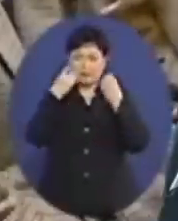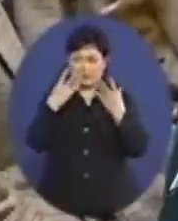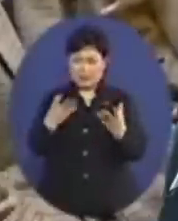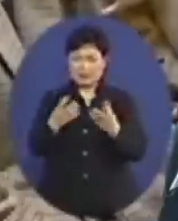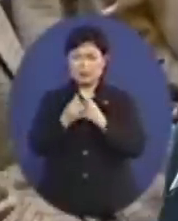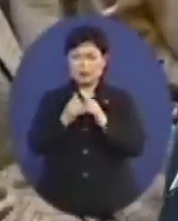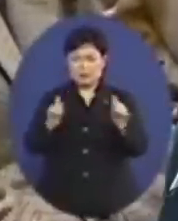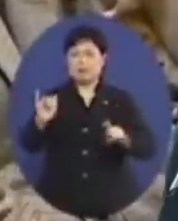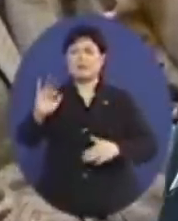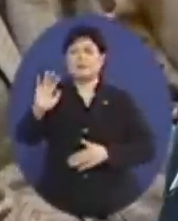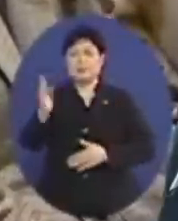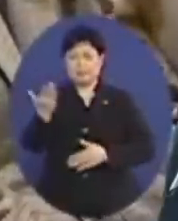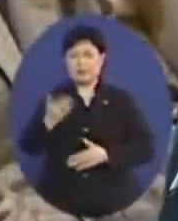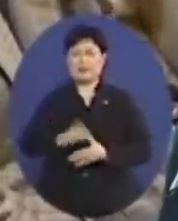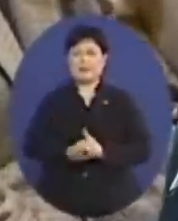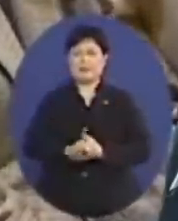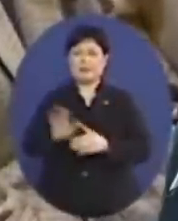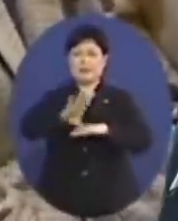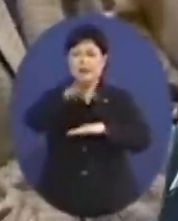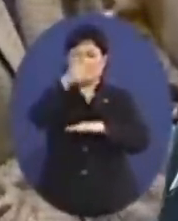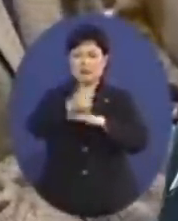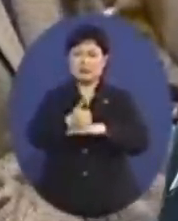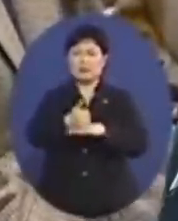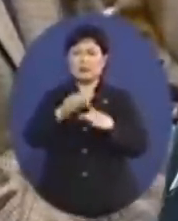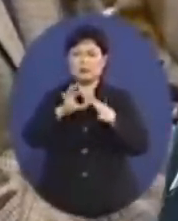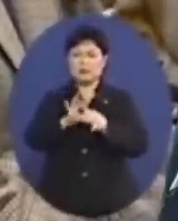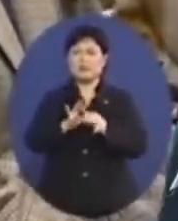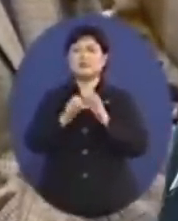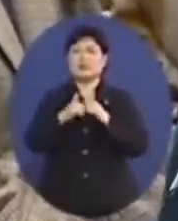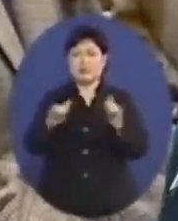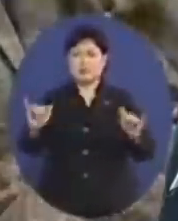되는 것입니다. 그리스도의 사람이 되는 것입니다.